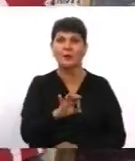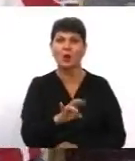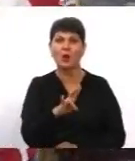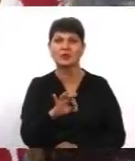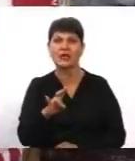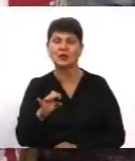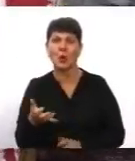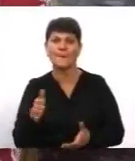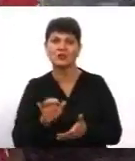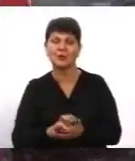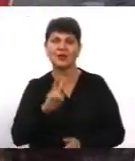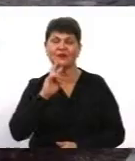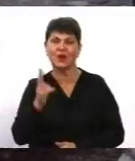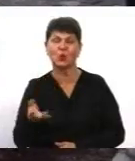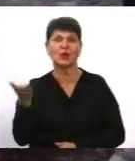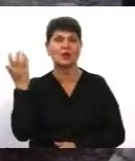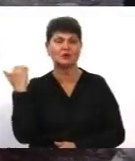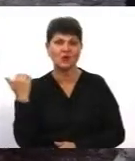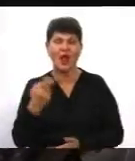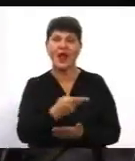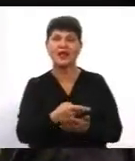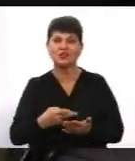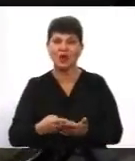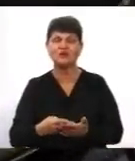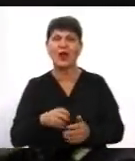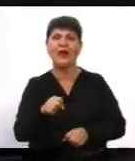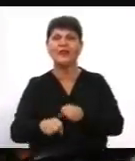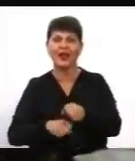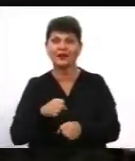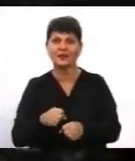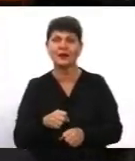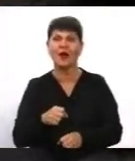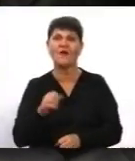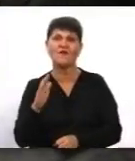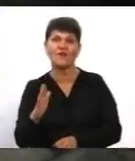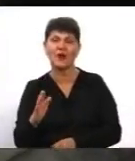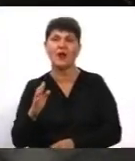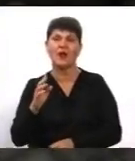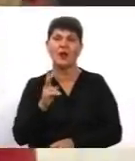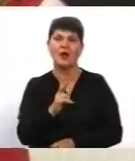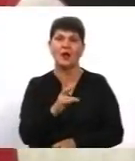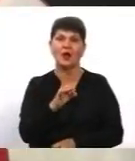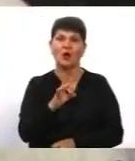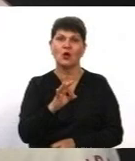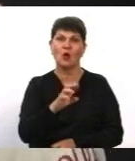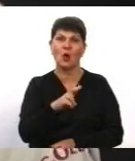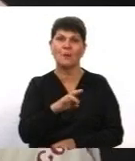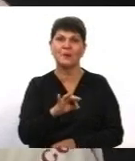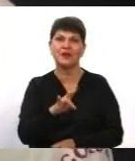збору прихильників лежачої техніки у Кропивницькому. Це Олексій, виробництво Олексія Лігера. Для подорожей дуже чудова